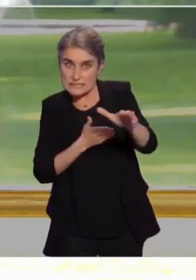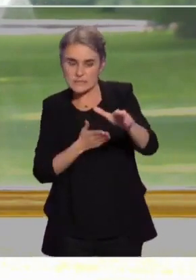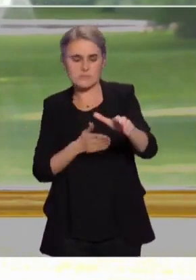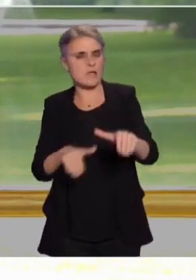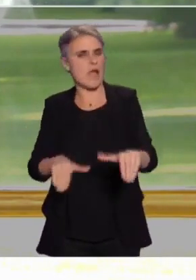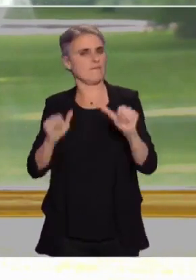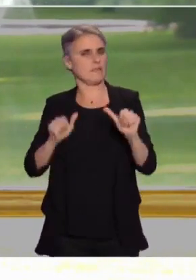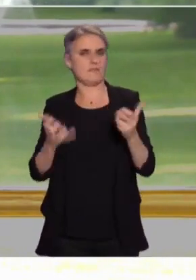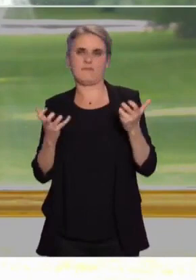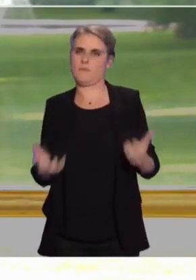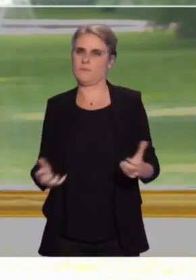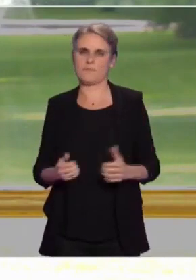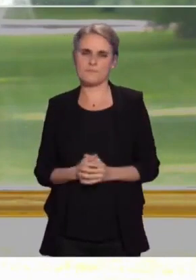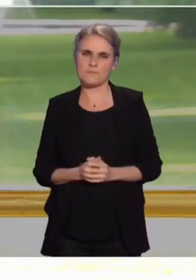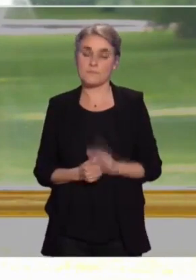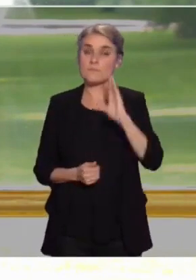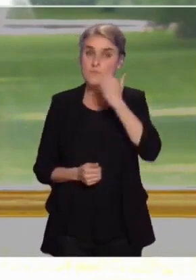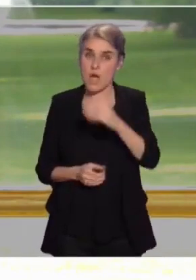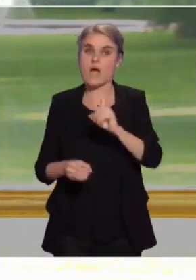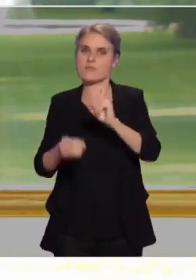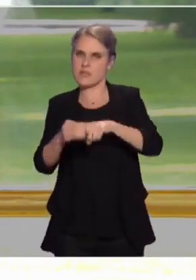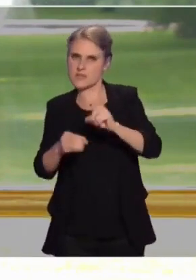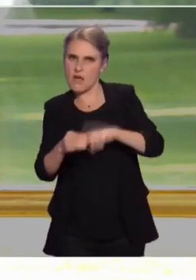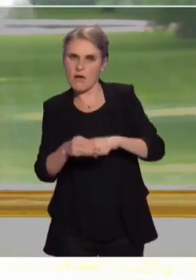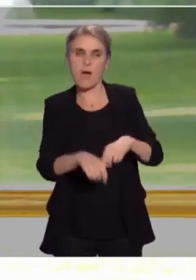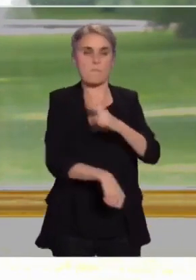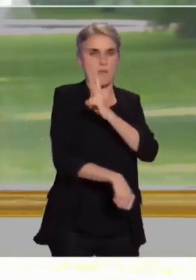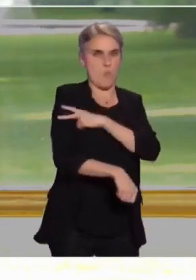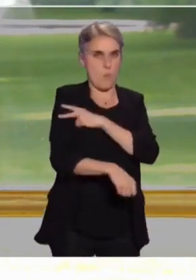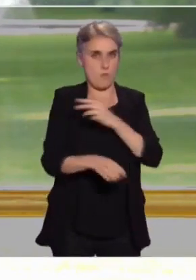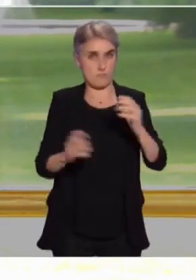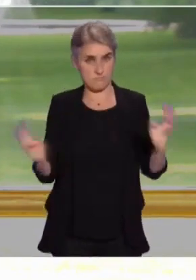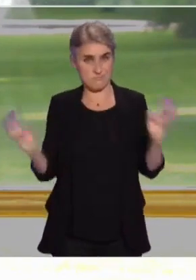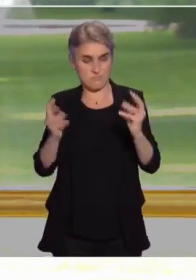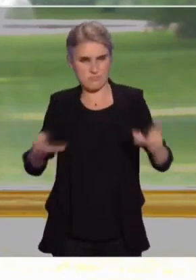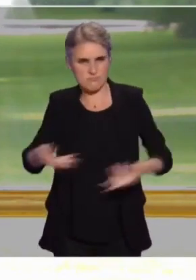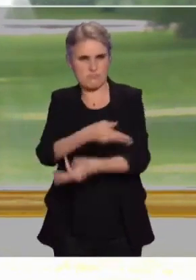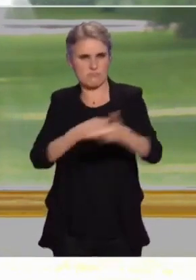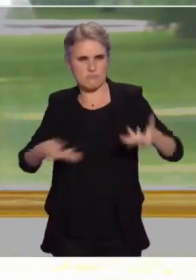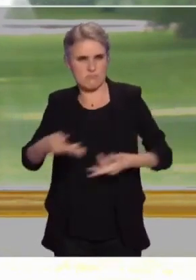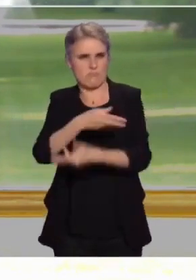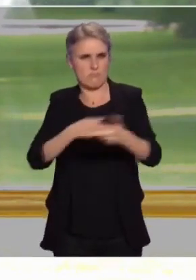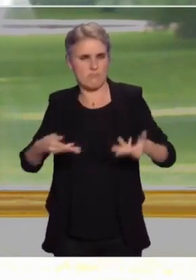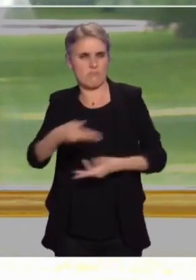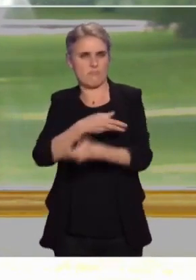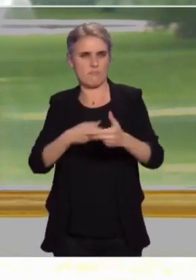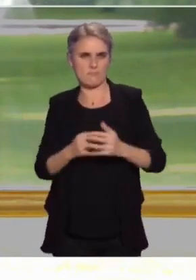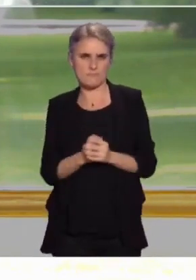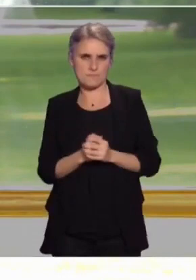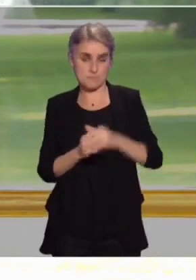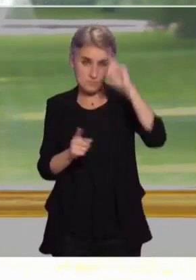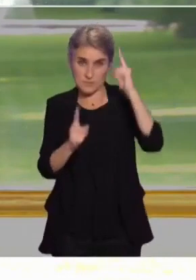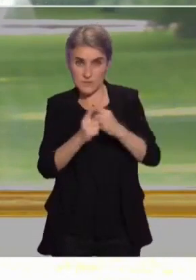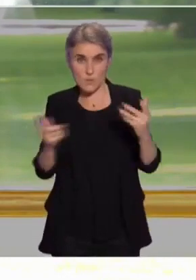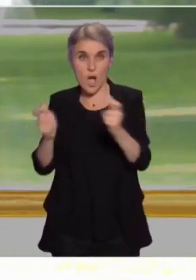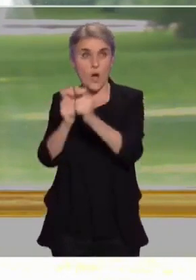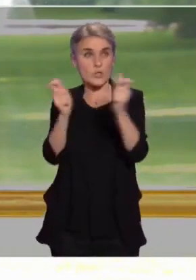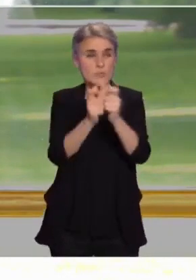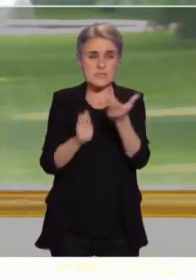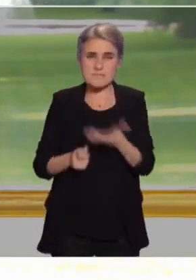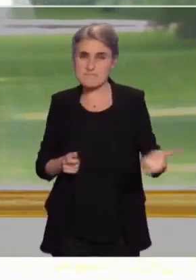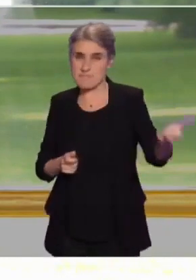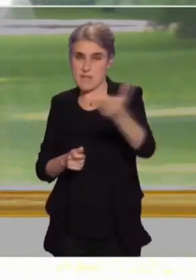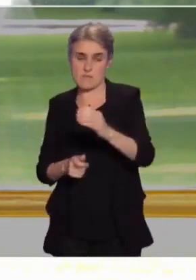c'est pour cela qu'avec les syndicats et le patronat nous avons lancé une négociation pour que dans toutes les entreprises nous arrivions à